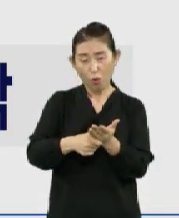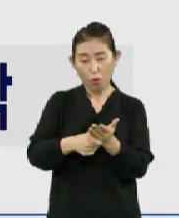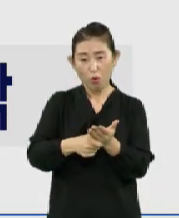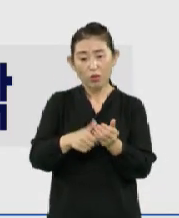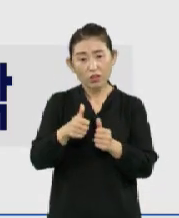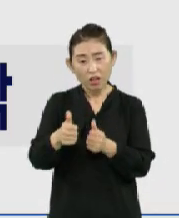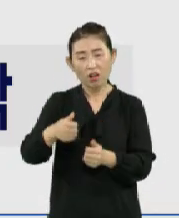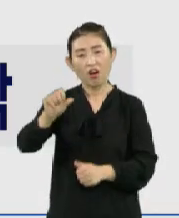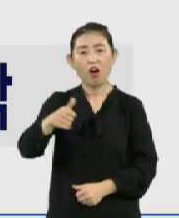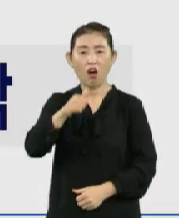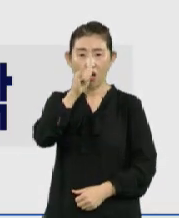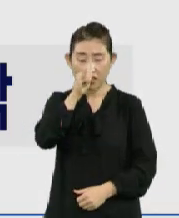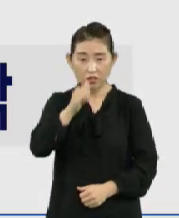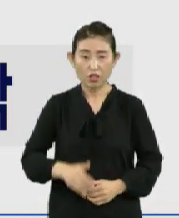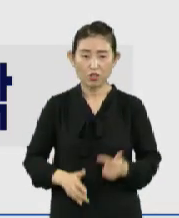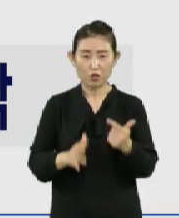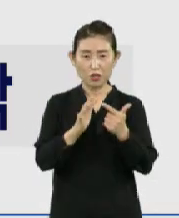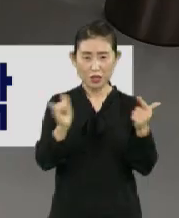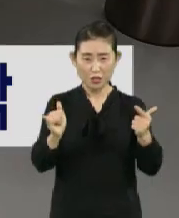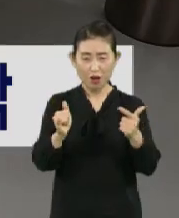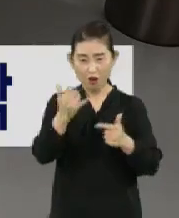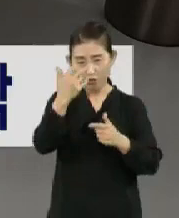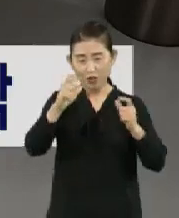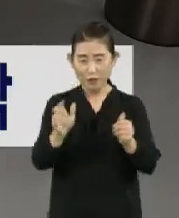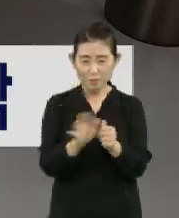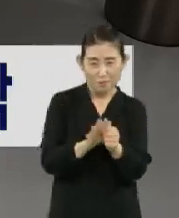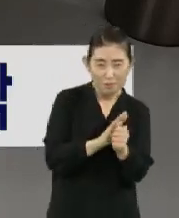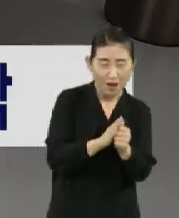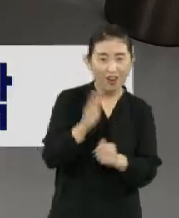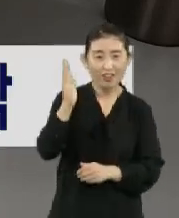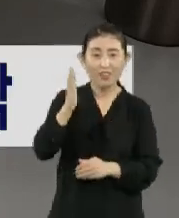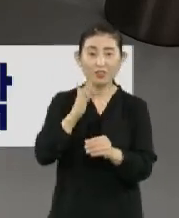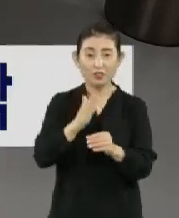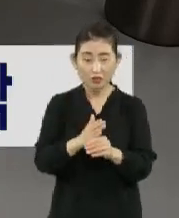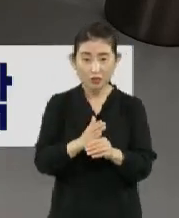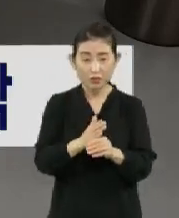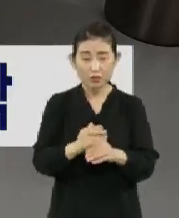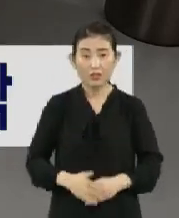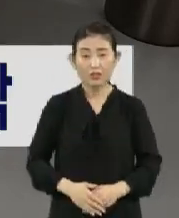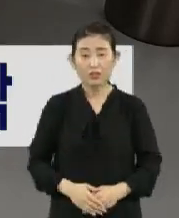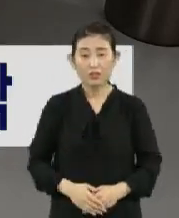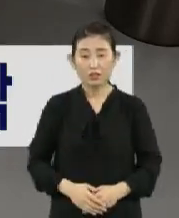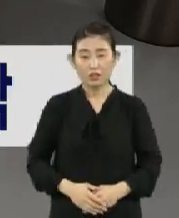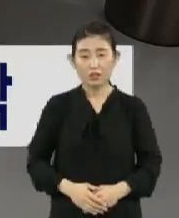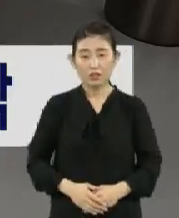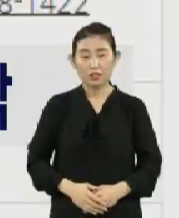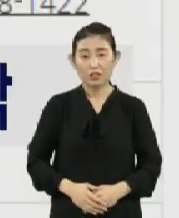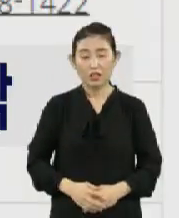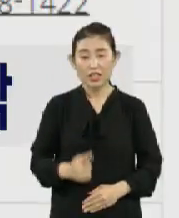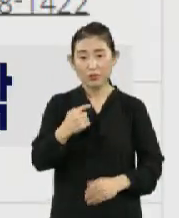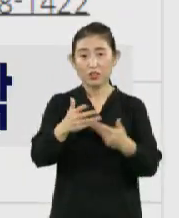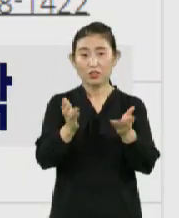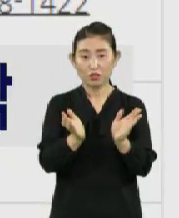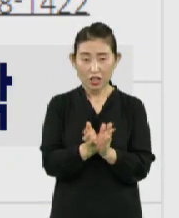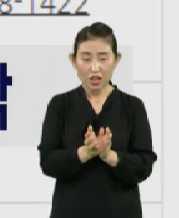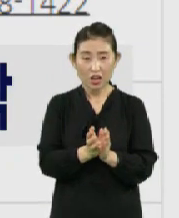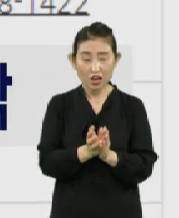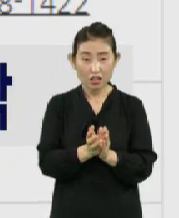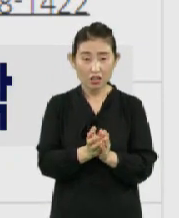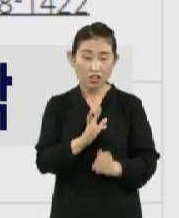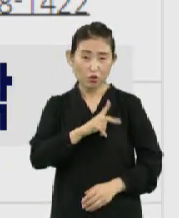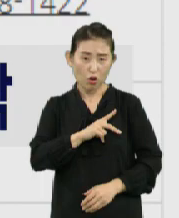6명의 여당 후보들이 총격전에 펼치는 가운데 민주당 소속 충 담 광역 기초의원 43명 등